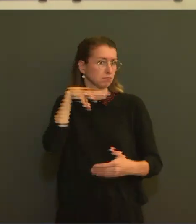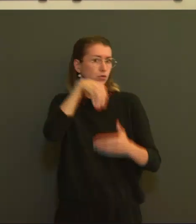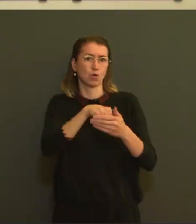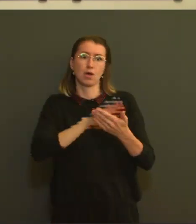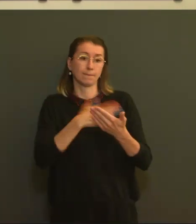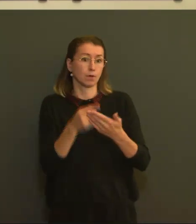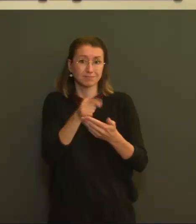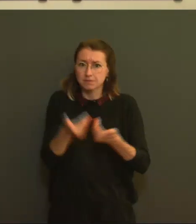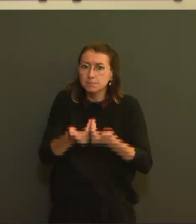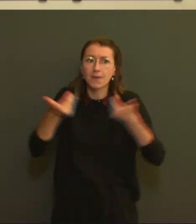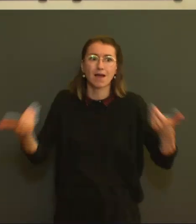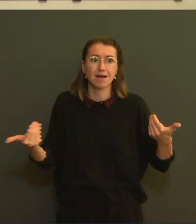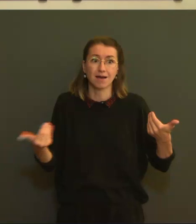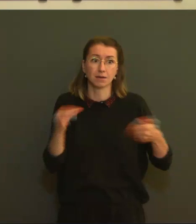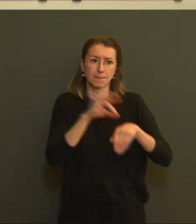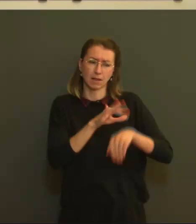séparée.